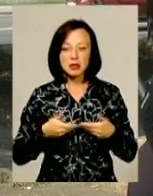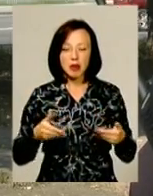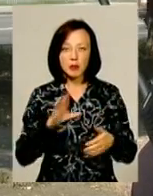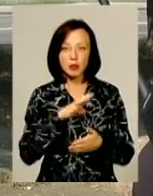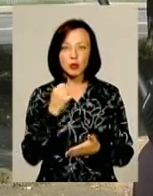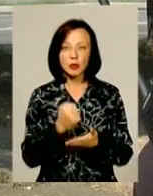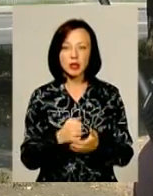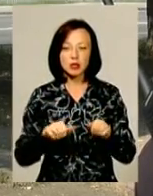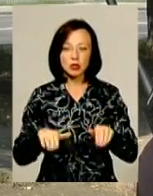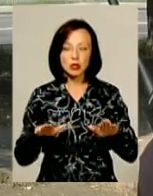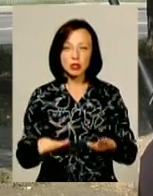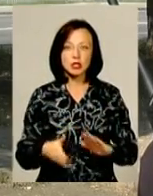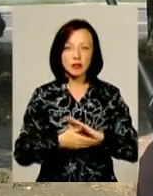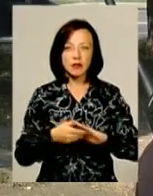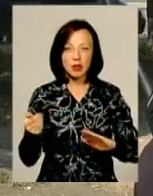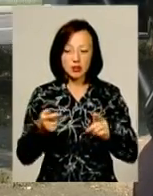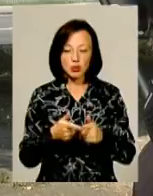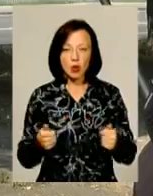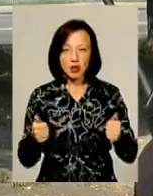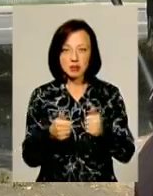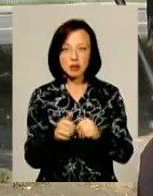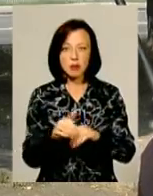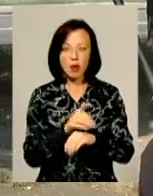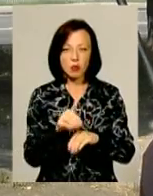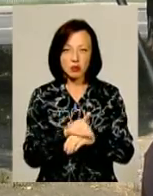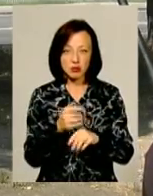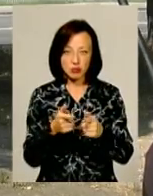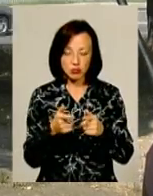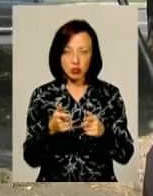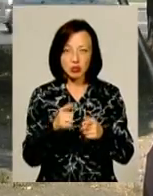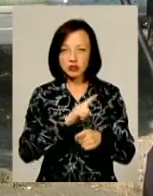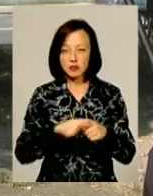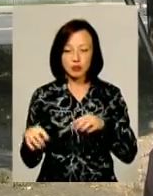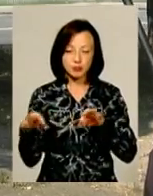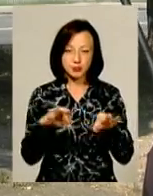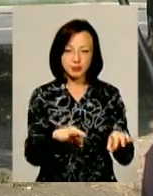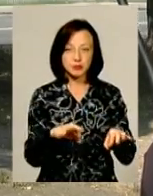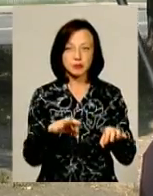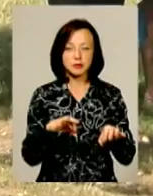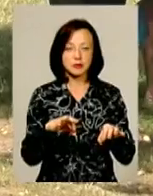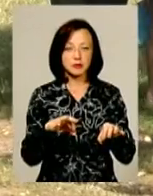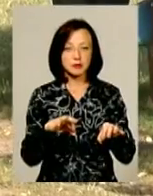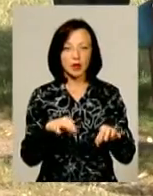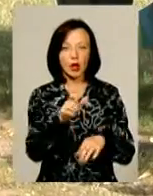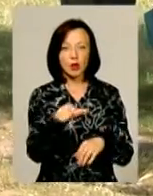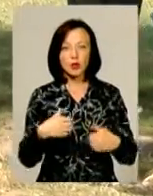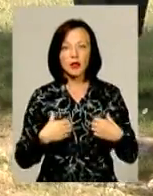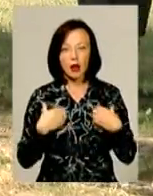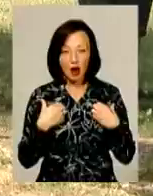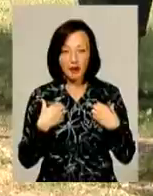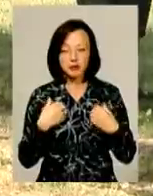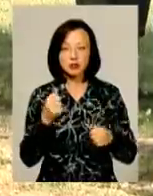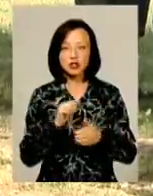прийнято рішення викликати відповідну організацію благодійну, яка дуже швидко приїхала, відреагувала. Люди налякані, адже